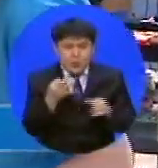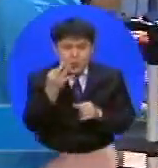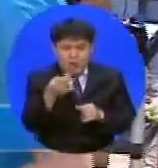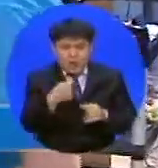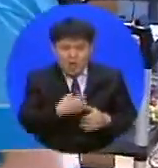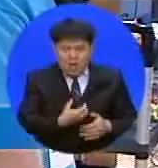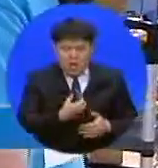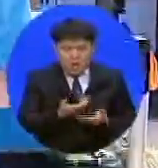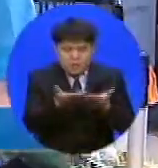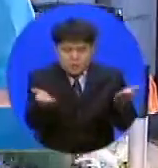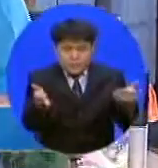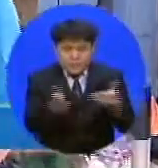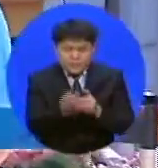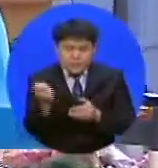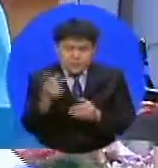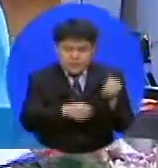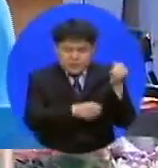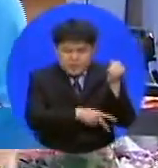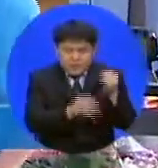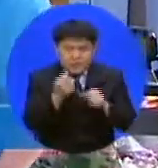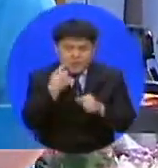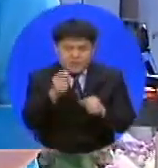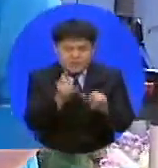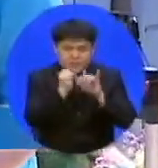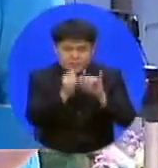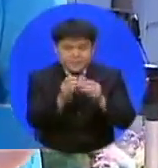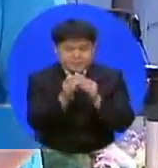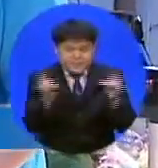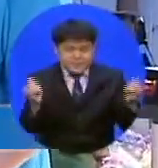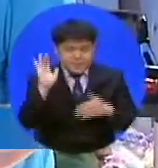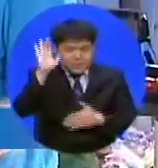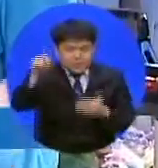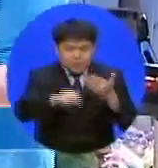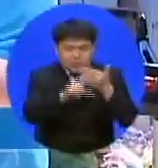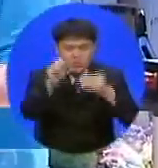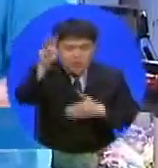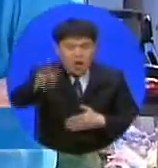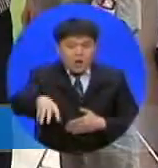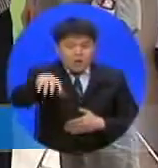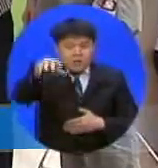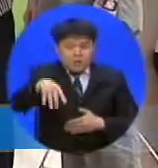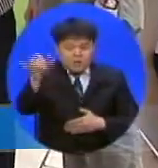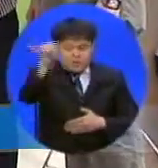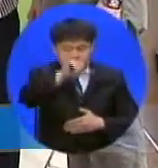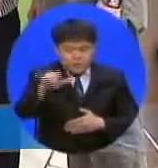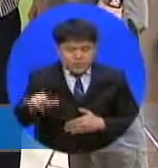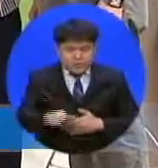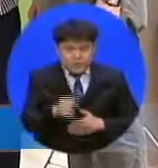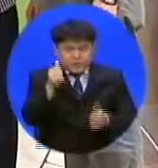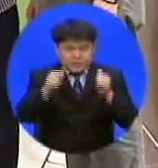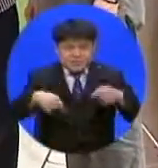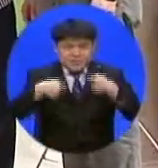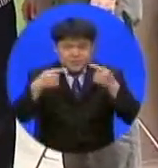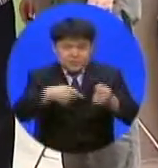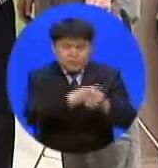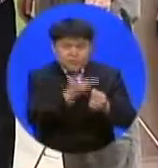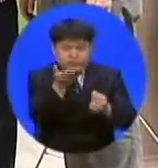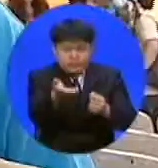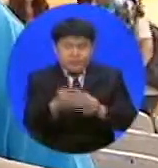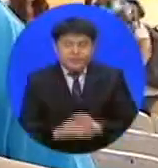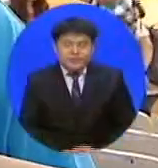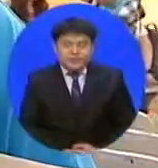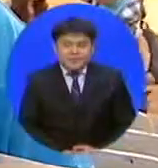메달이 주어졌으며 기본 직종의 금상 수상자들에게는 오는 9월 광주에서 열리는 전국 장애인 경기대회에 참가 자격이